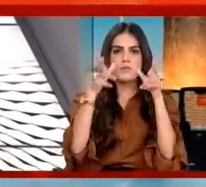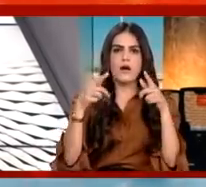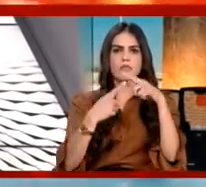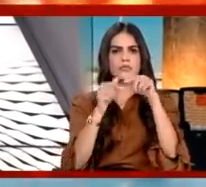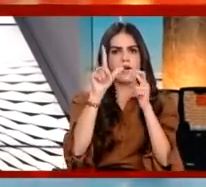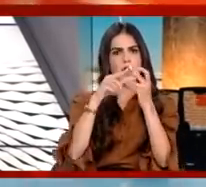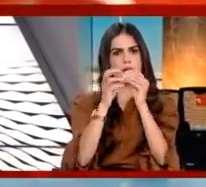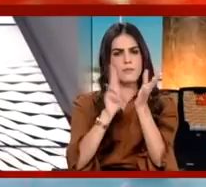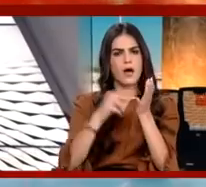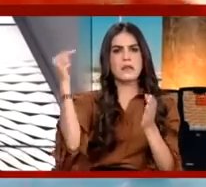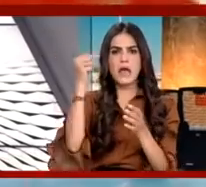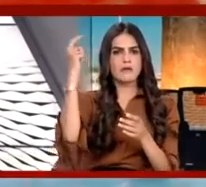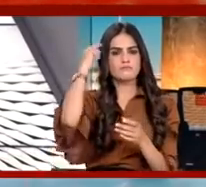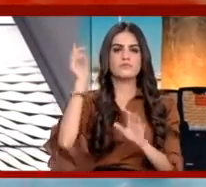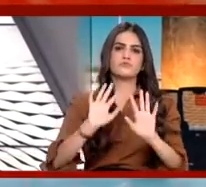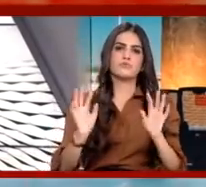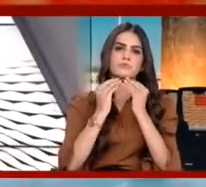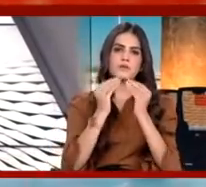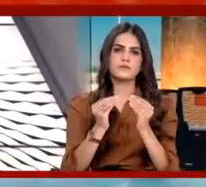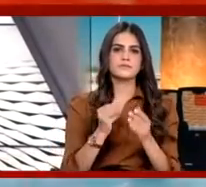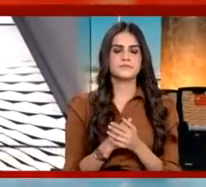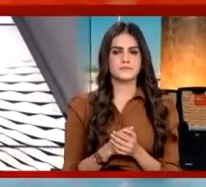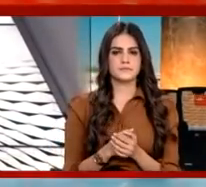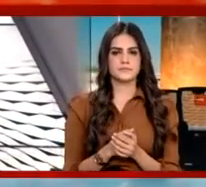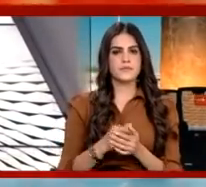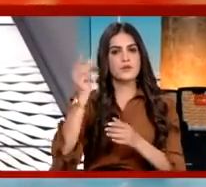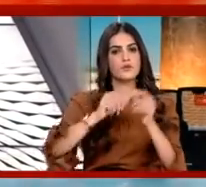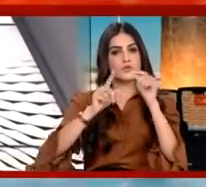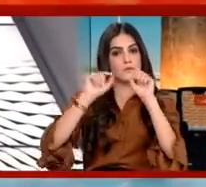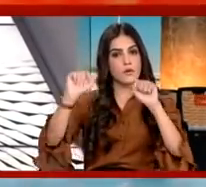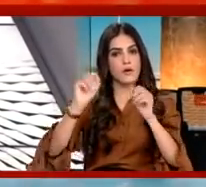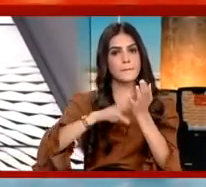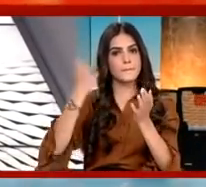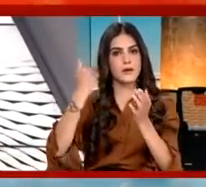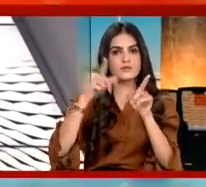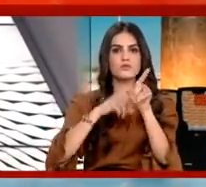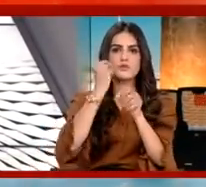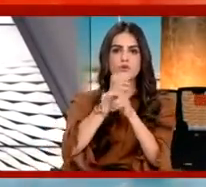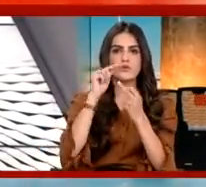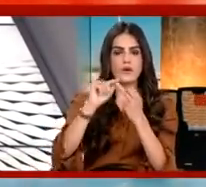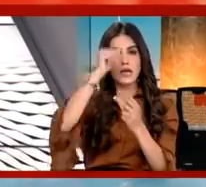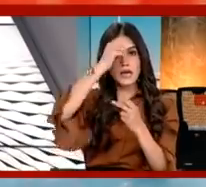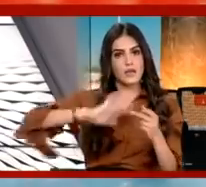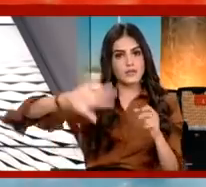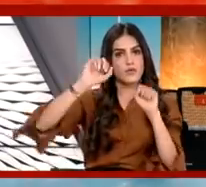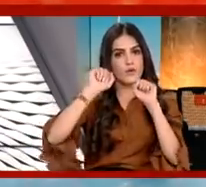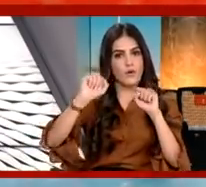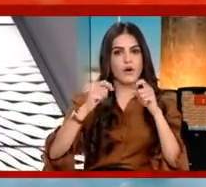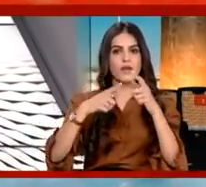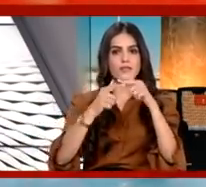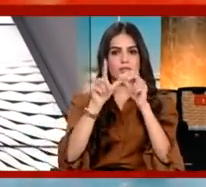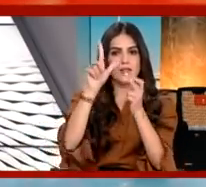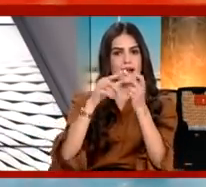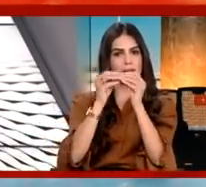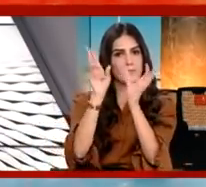नेगेटिव सोच बनाना सही नहीं। अगली खबर, यूपी के मुख्यमंत्री योगी आदित्यनाथ ने हिंदुस्तान में तालिबान का